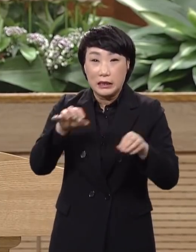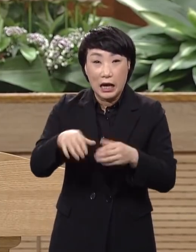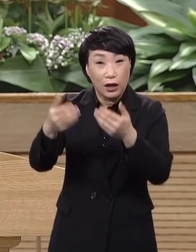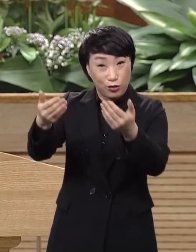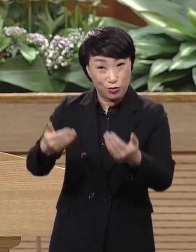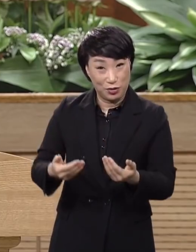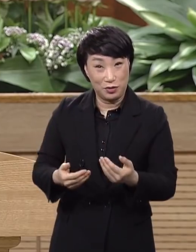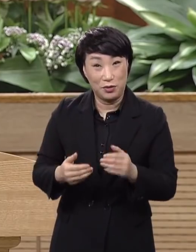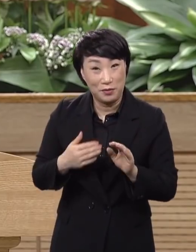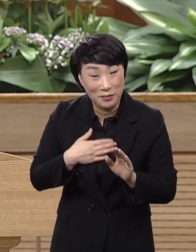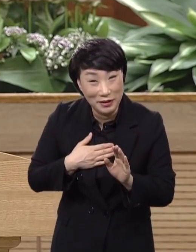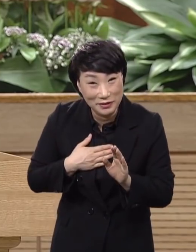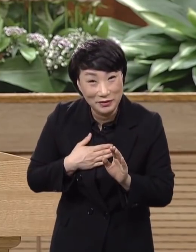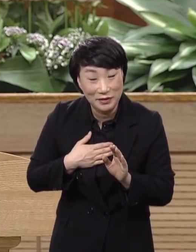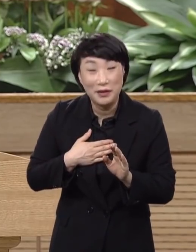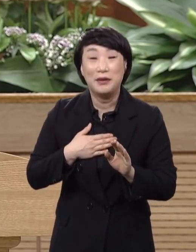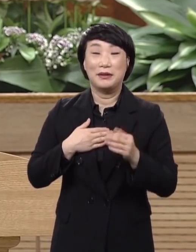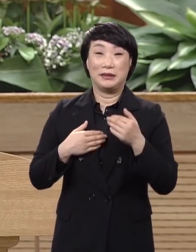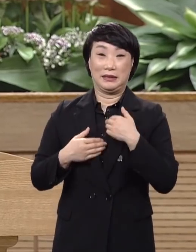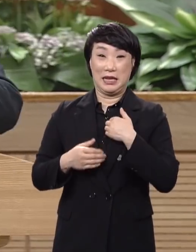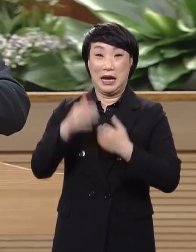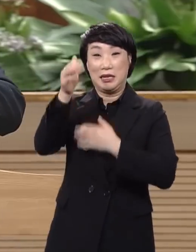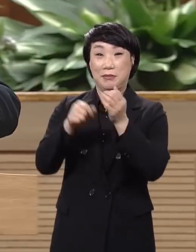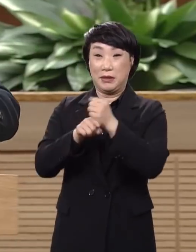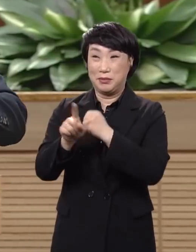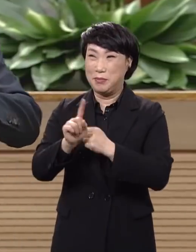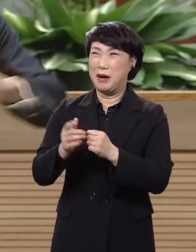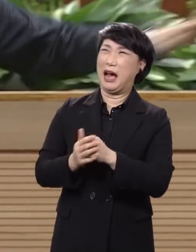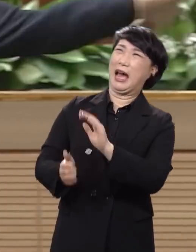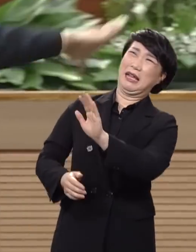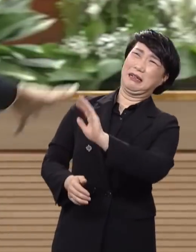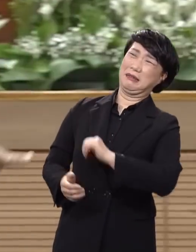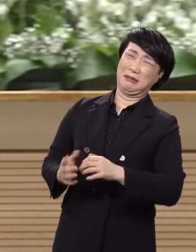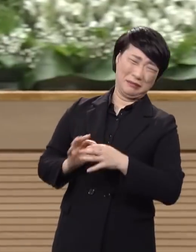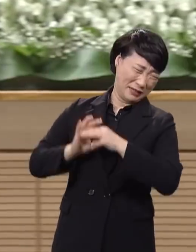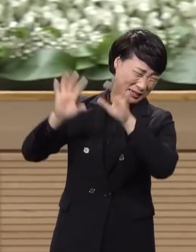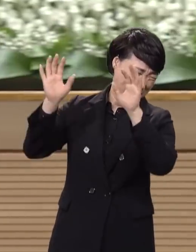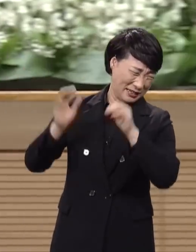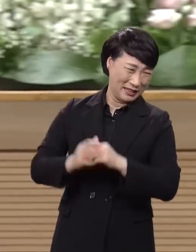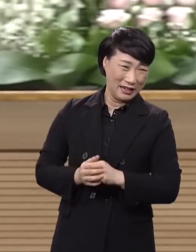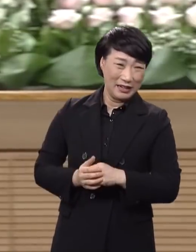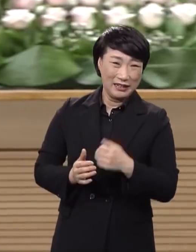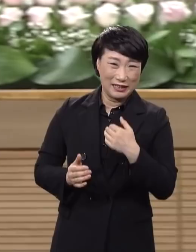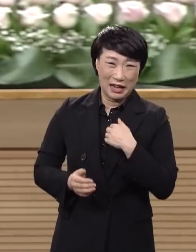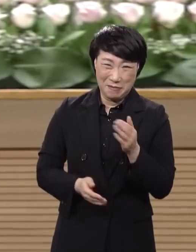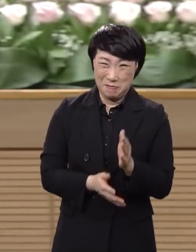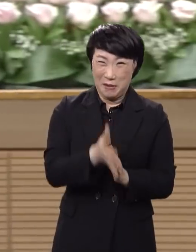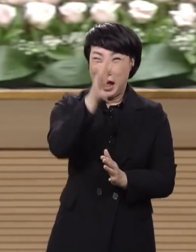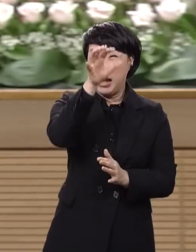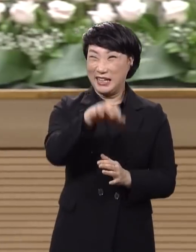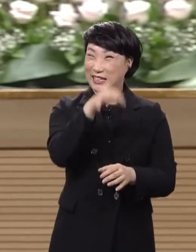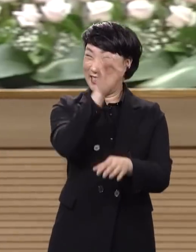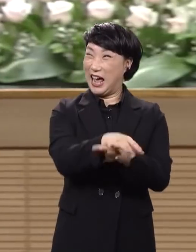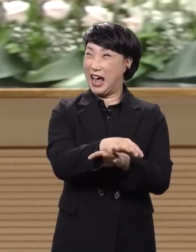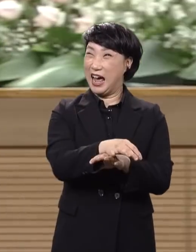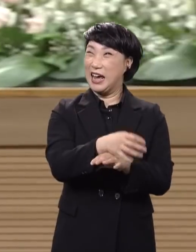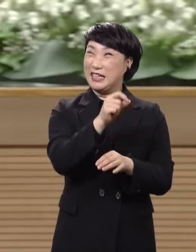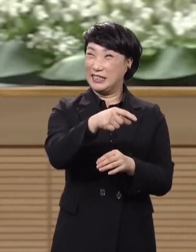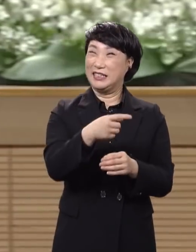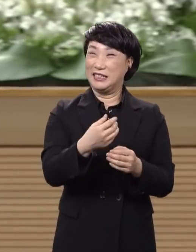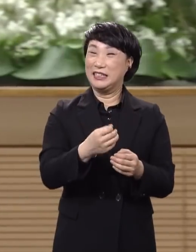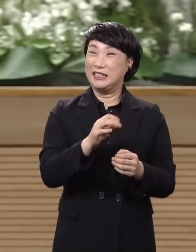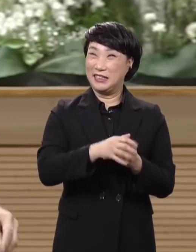주셨다. 나는 하나님의 뜻이고 뭐고 다 소용없어요. 나는 빌딩이나 하나 갖고 새나 받아